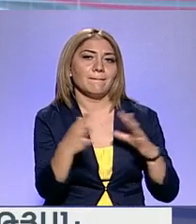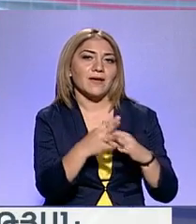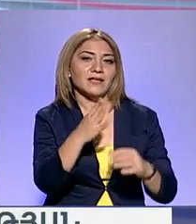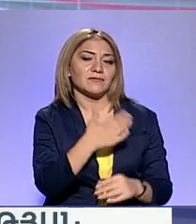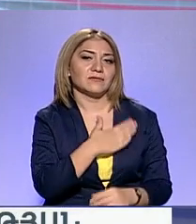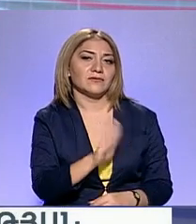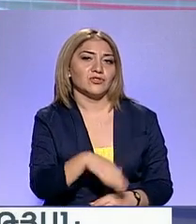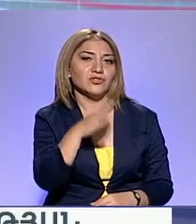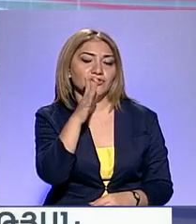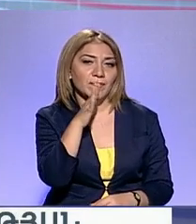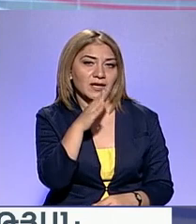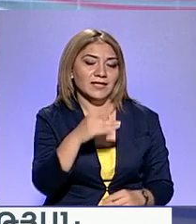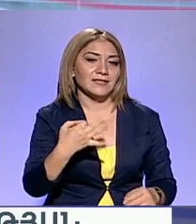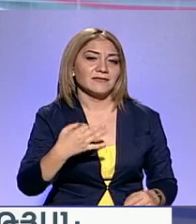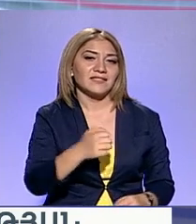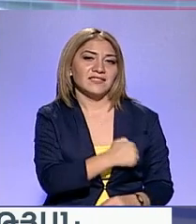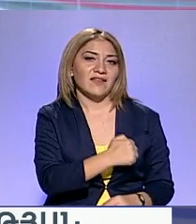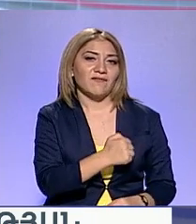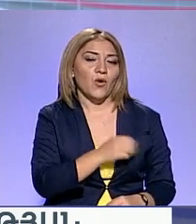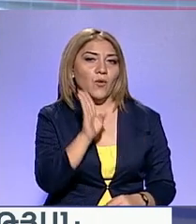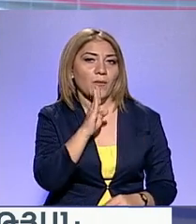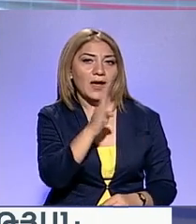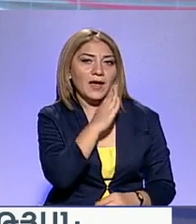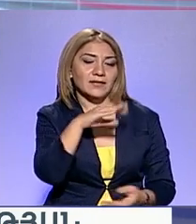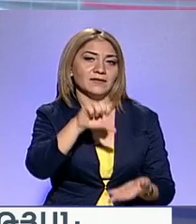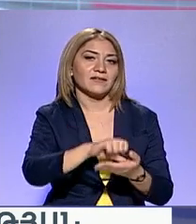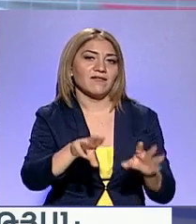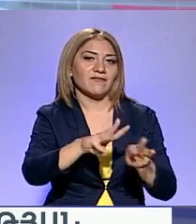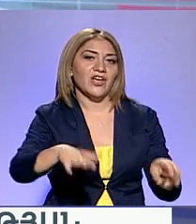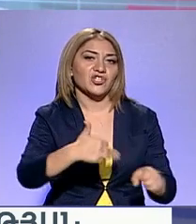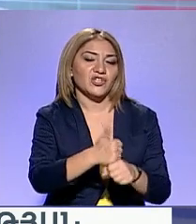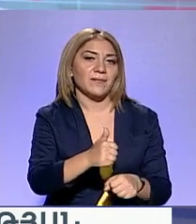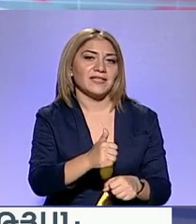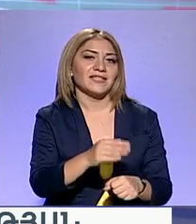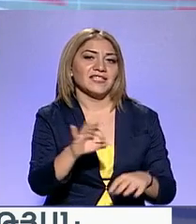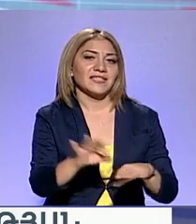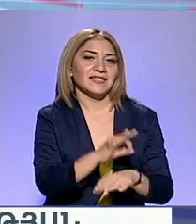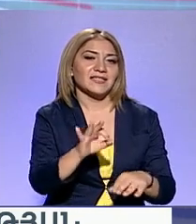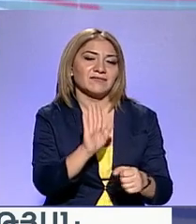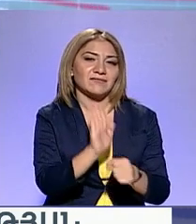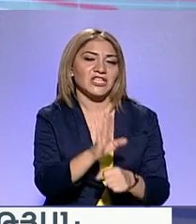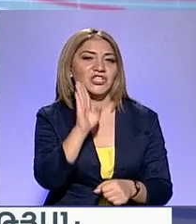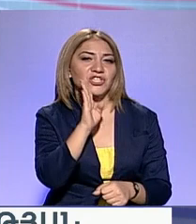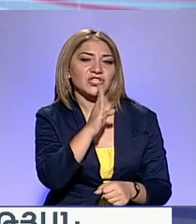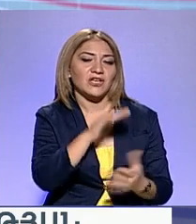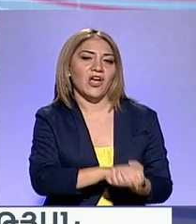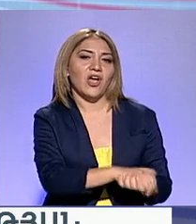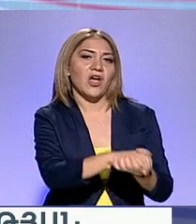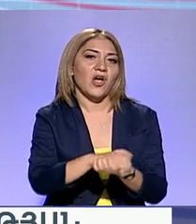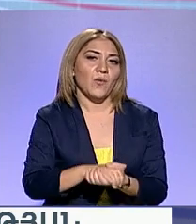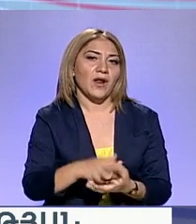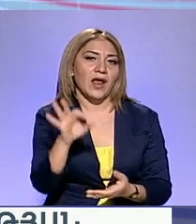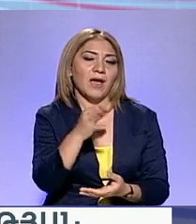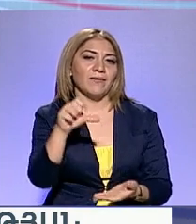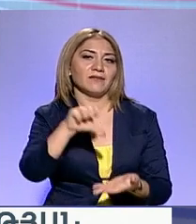զոհված զինծառայողների մայրերը միանում են վարչապետի տիկնոջ Աննա Հակոբյանի կանայք հանուն խաղաղության արշավին։ Նաև կոչ են անում ադրբեջանցի